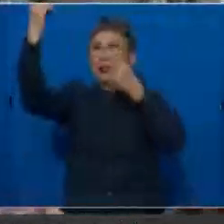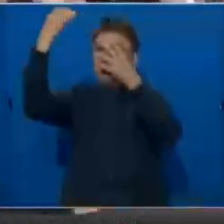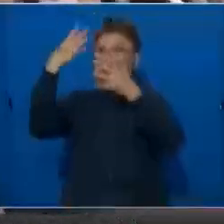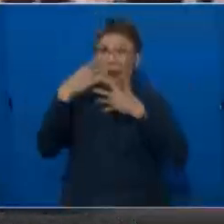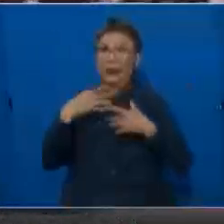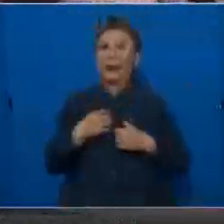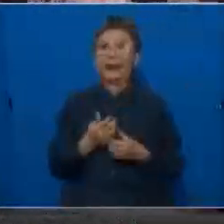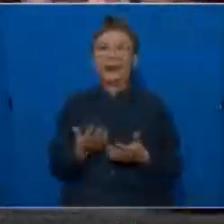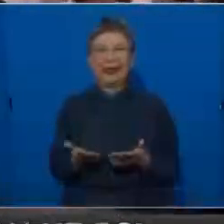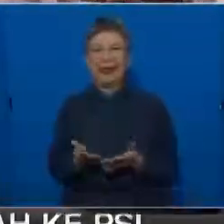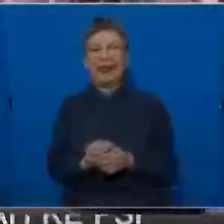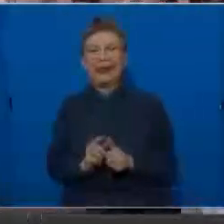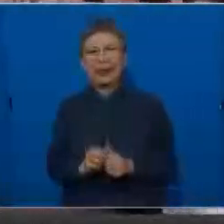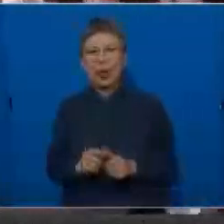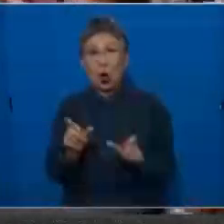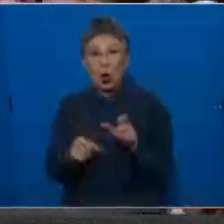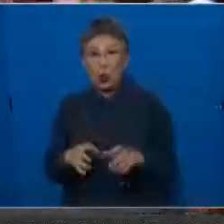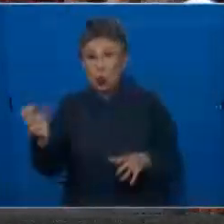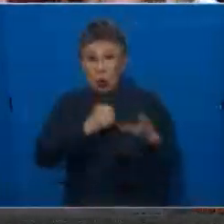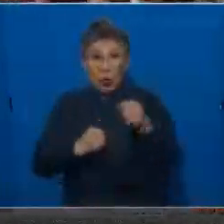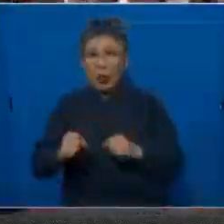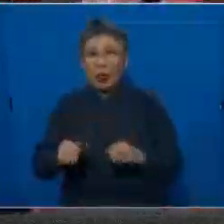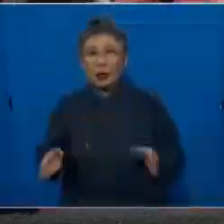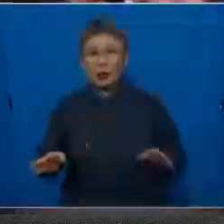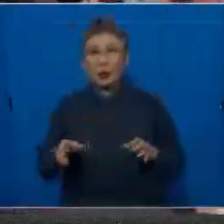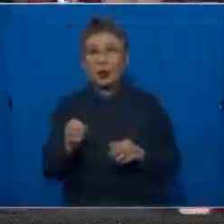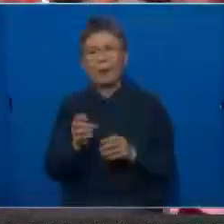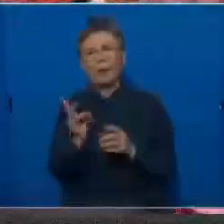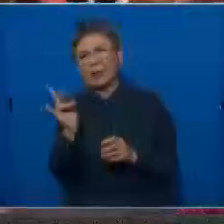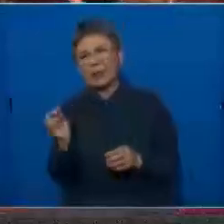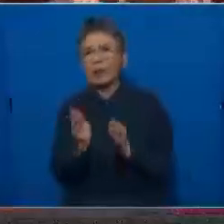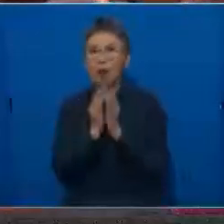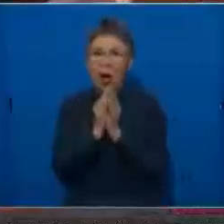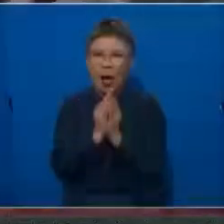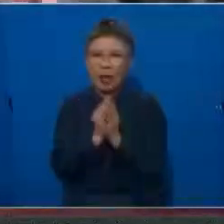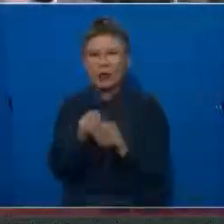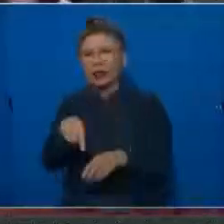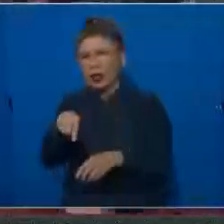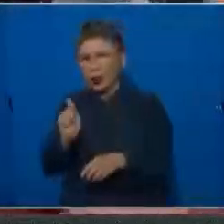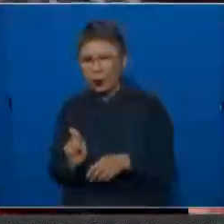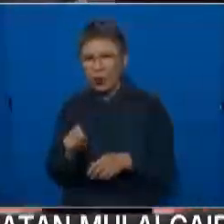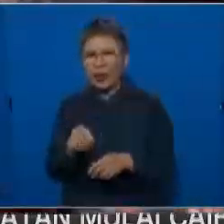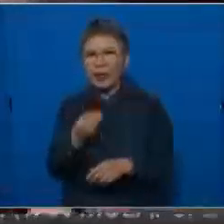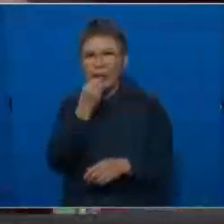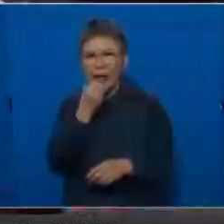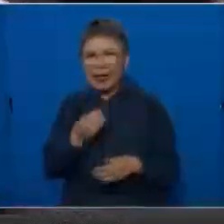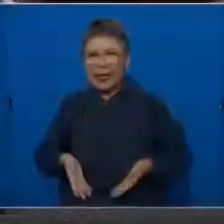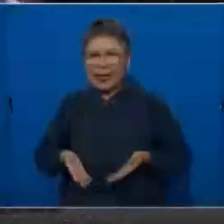mendapatkannya. Tidak hanya itu, warga juga berebut sejumlah gunungan berisi berbagai macam buah, sayuran, hingga makanan